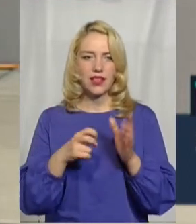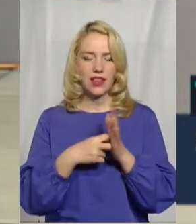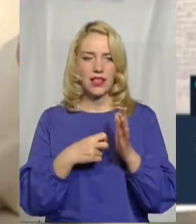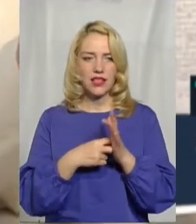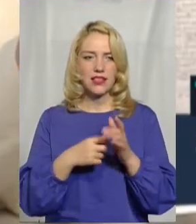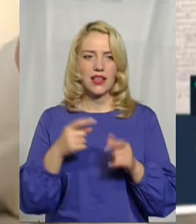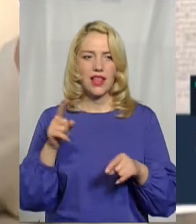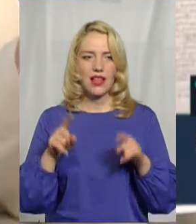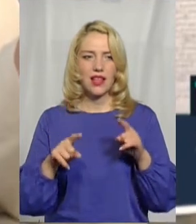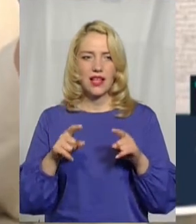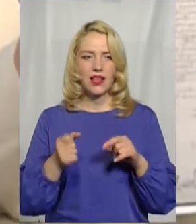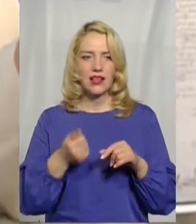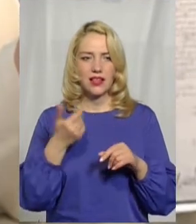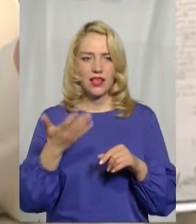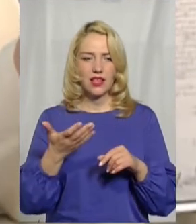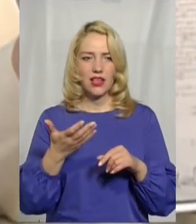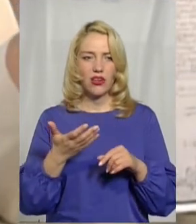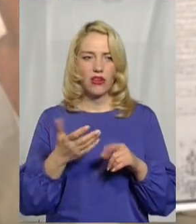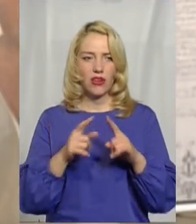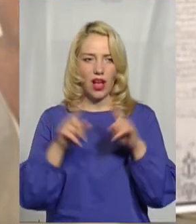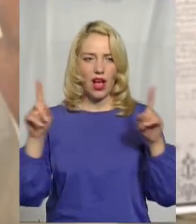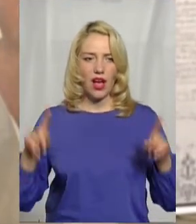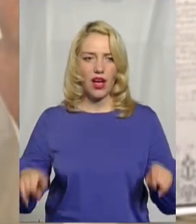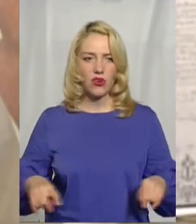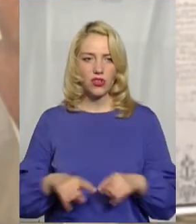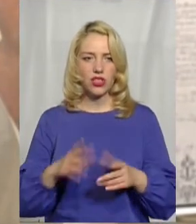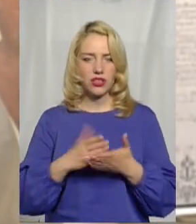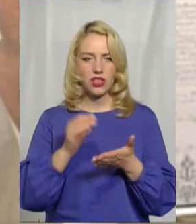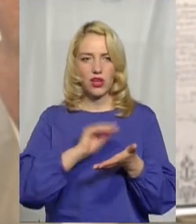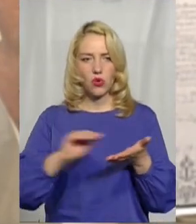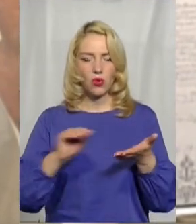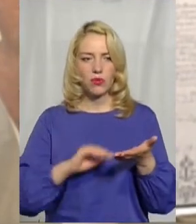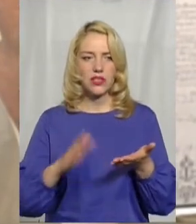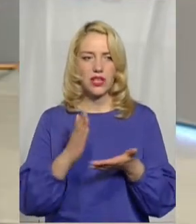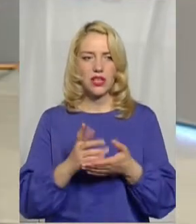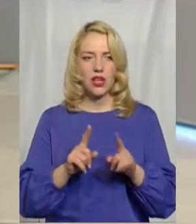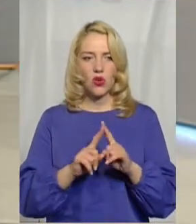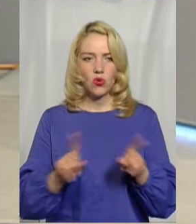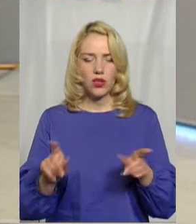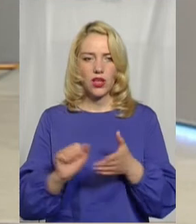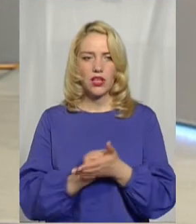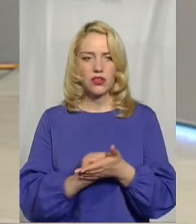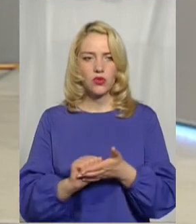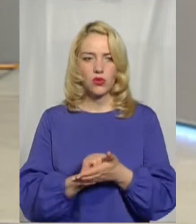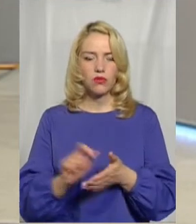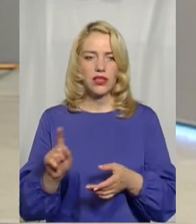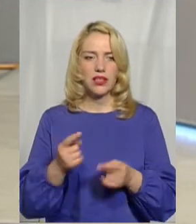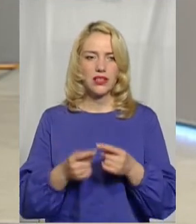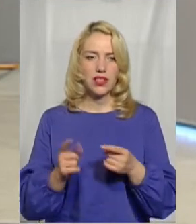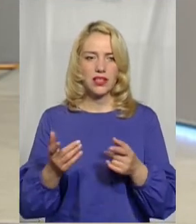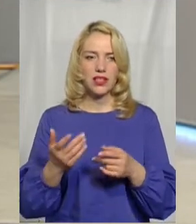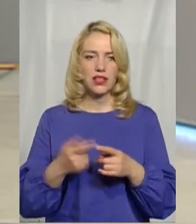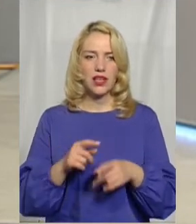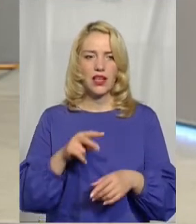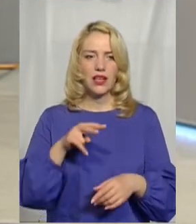декількох аркушах. Він рукописний, можна переглянути. І ще один унікальний документ, який занесений до них, це